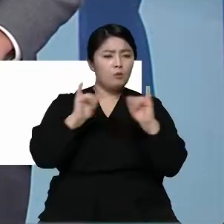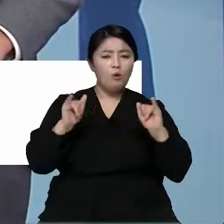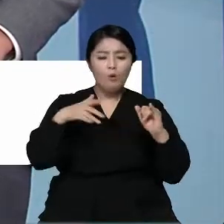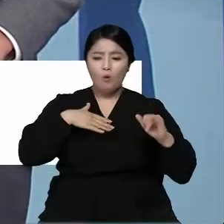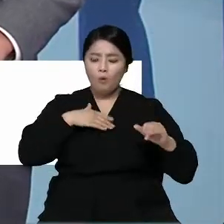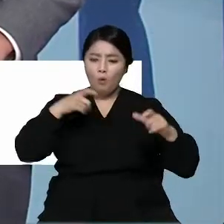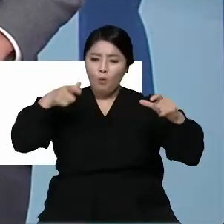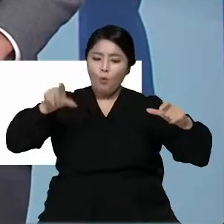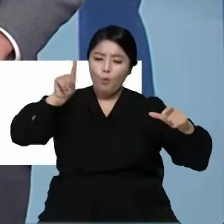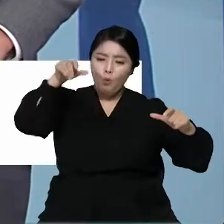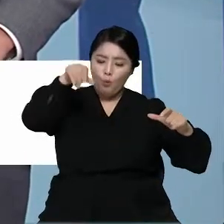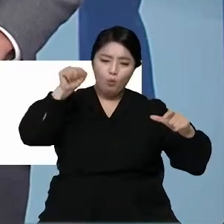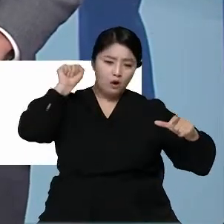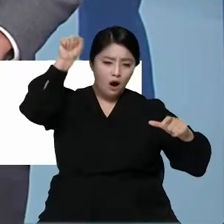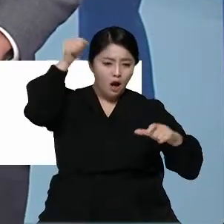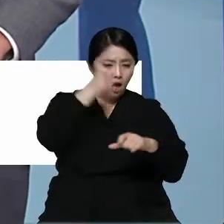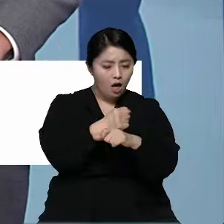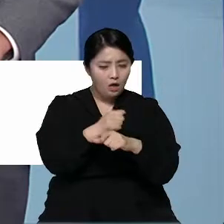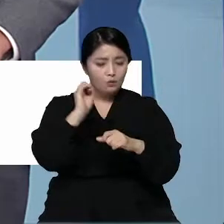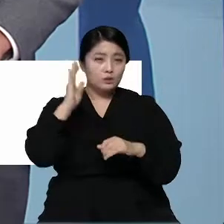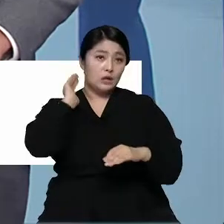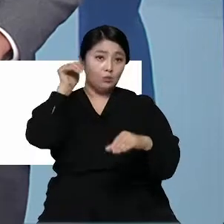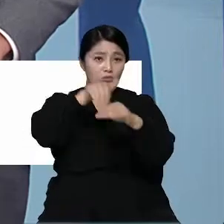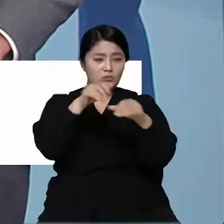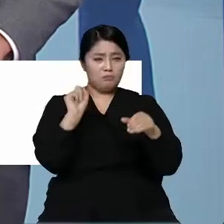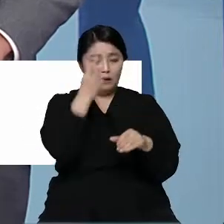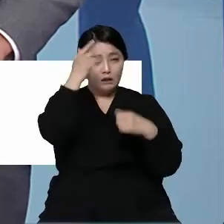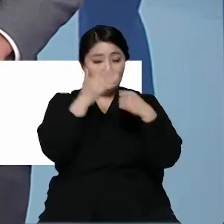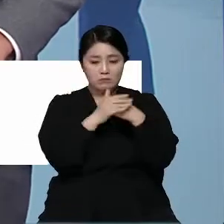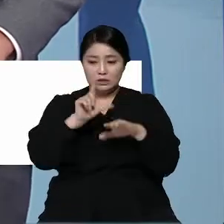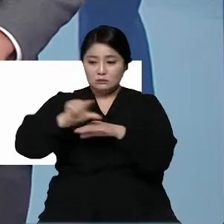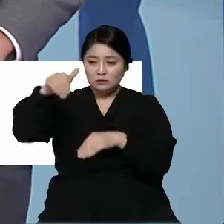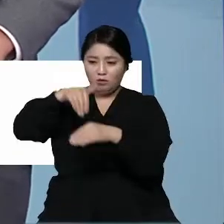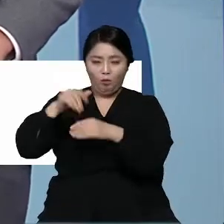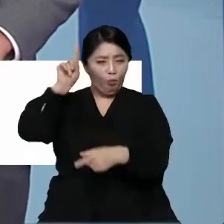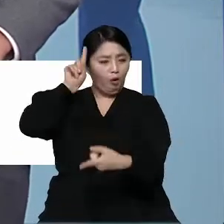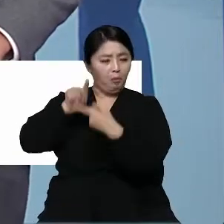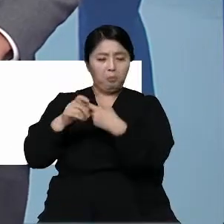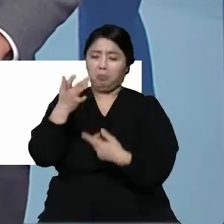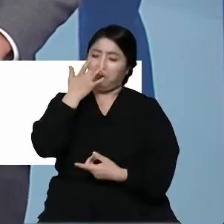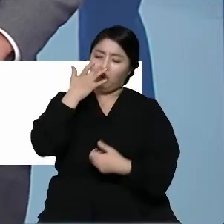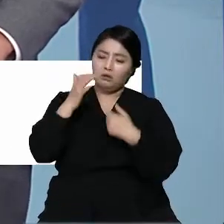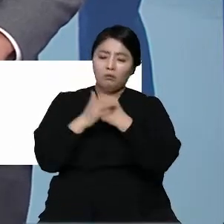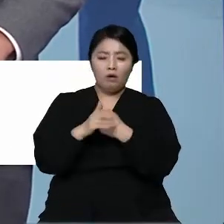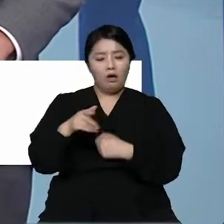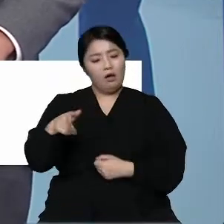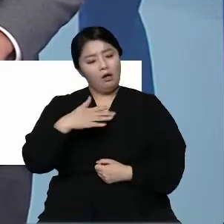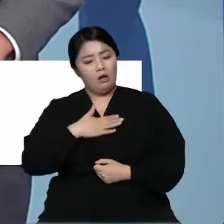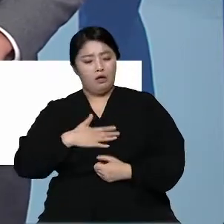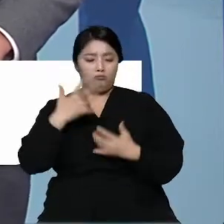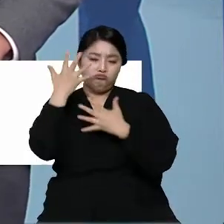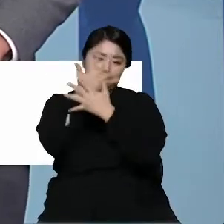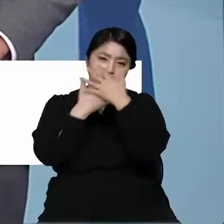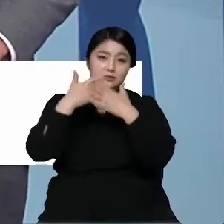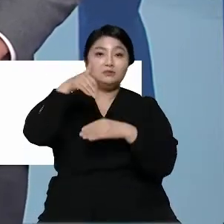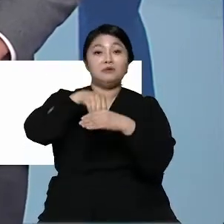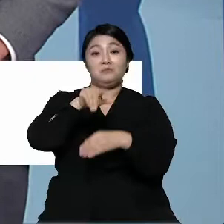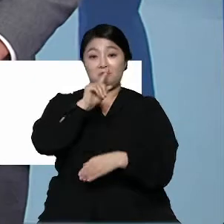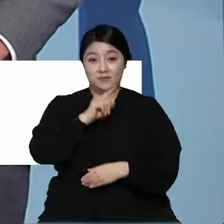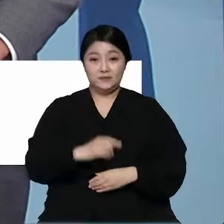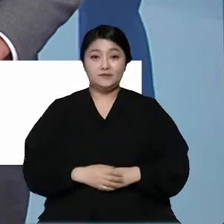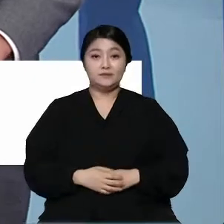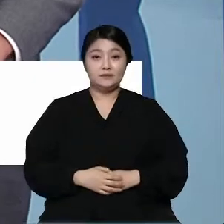선거구 선택을 주저하고 있고 대선에 묻혀 지방선거 자체 관심도 떨어지면서 깜깜이 선거 우려가 커지고 있습니다. 이영길